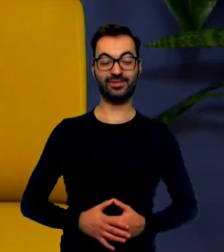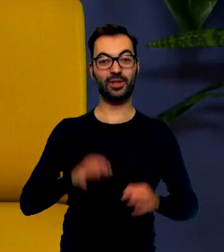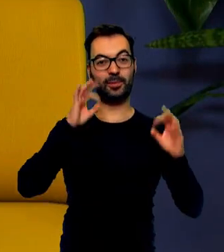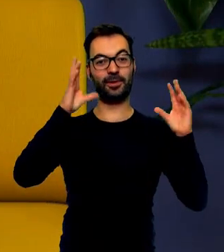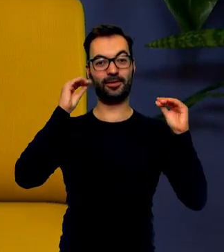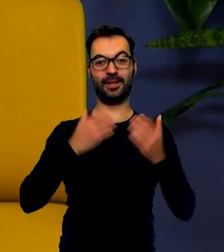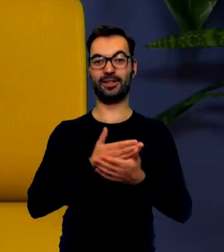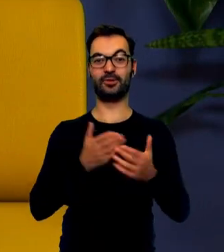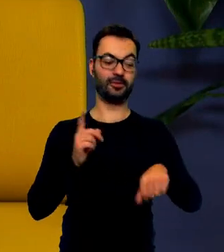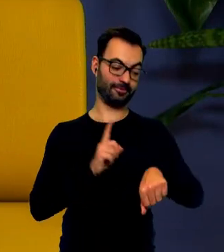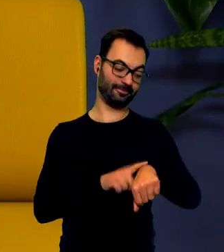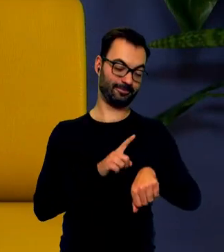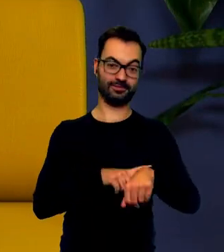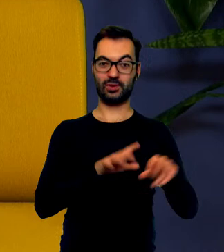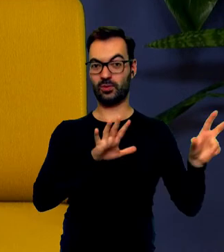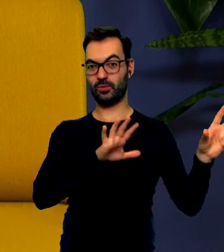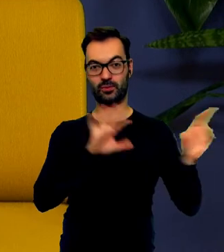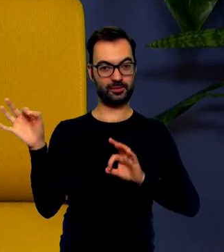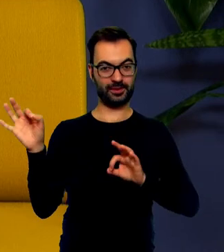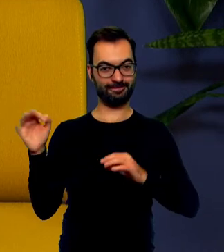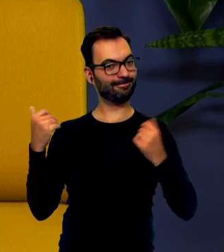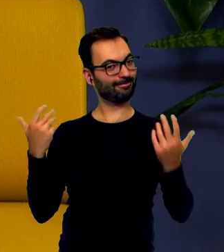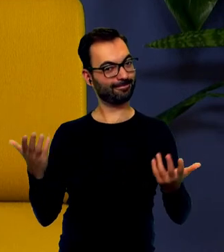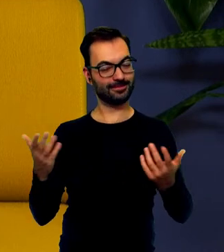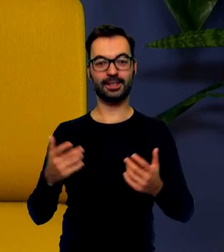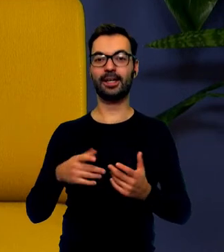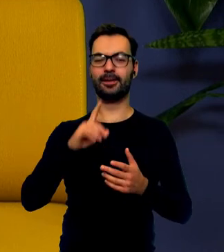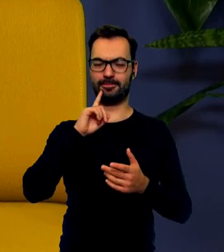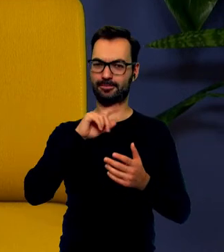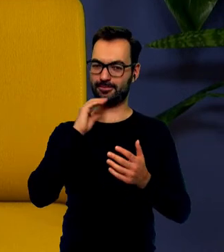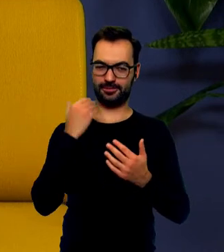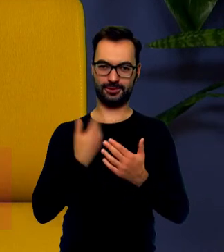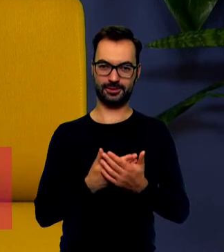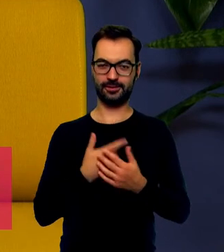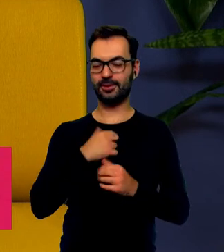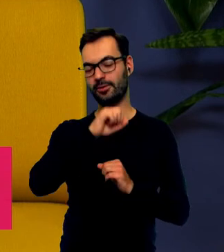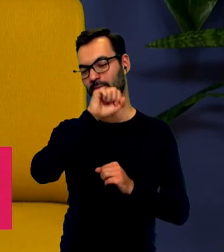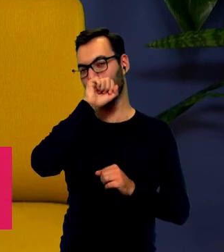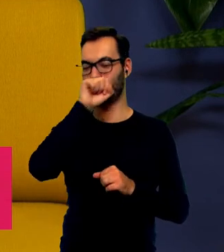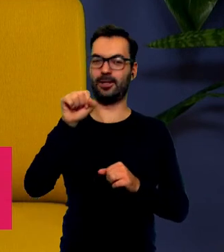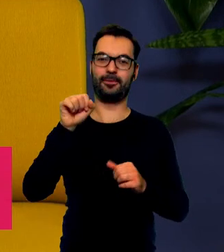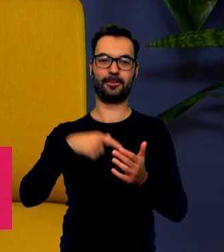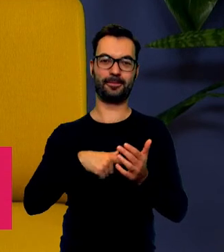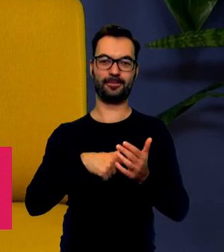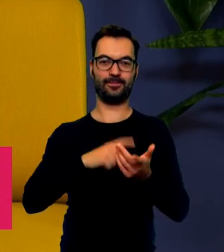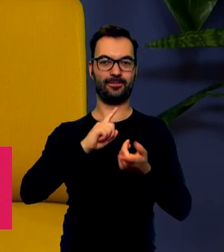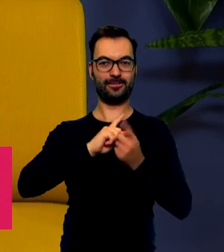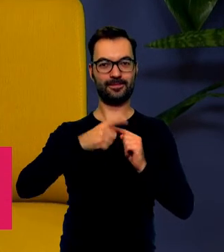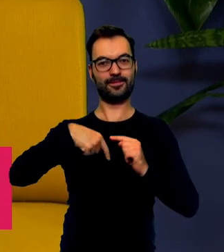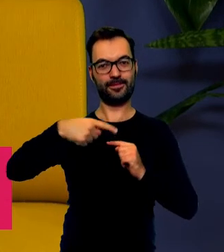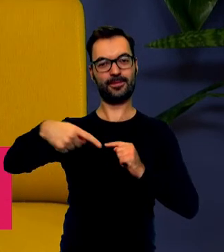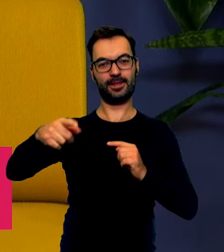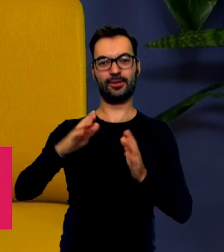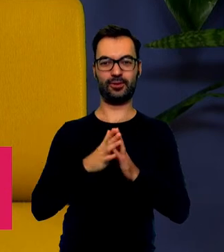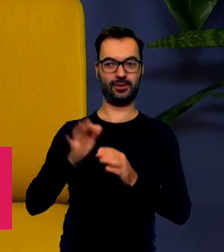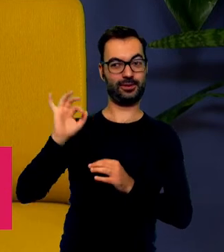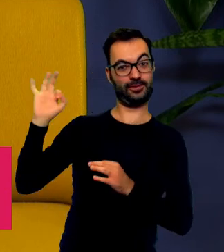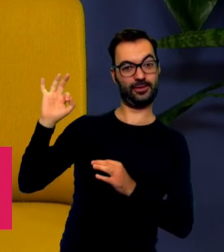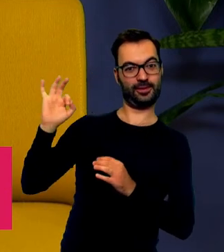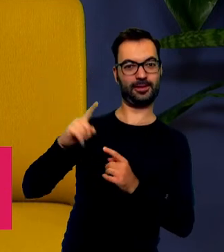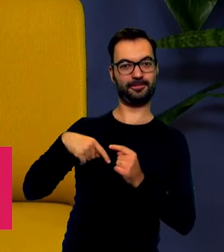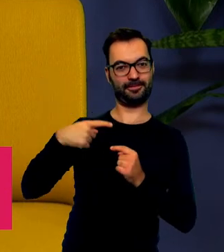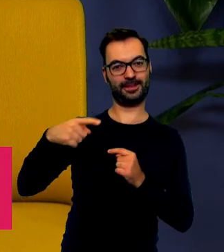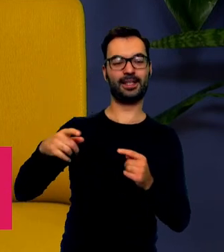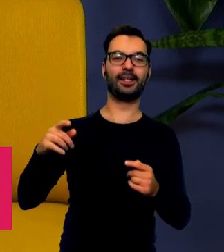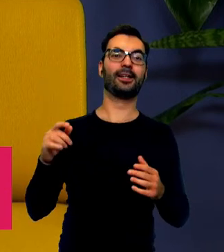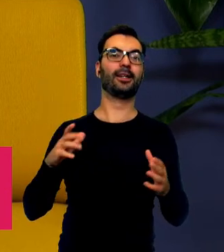Dobry wieczór, na zegarze godzina 20. Ja powiem Państwu bardzo szczerze, że uwielbiam celebrować kolejne premiery książek tego pana, który dzisiaj siedzi